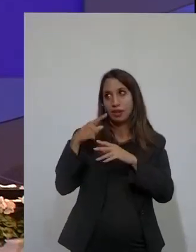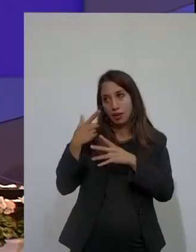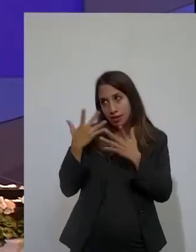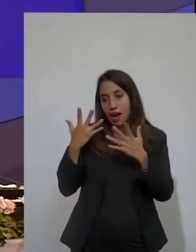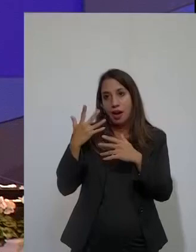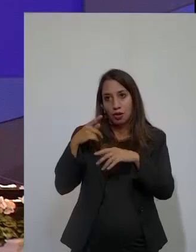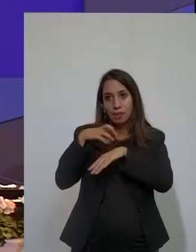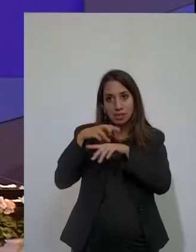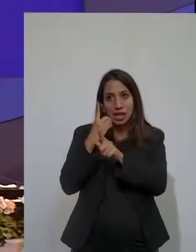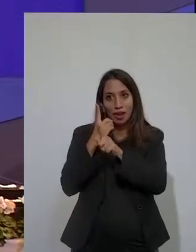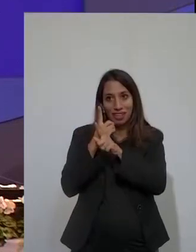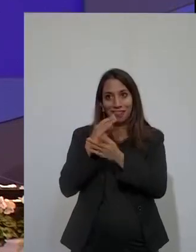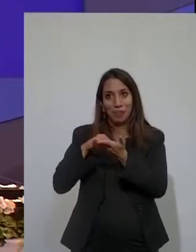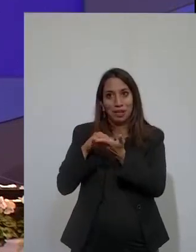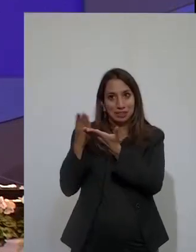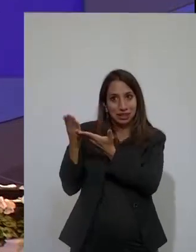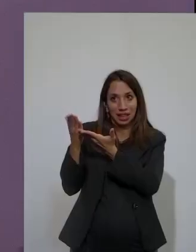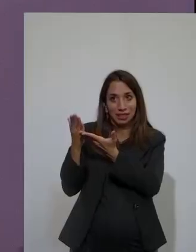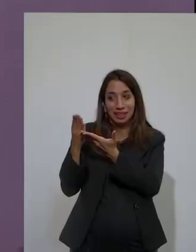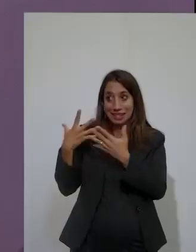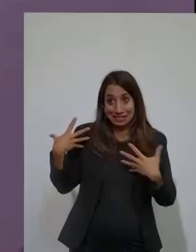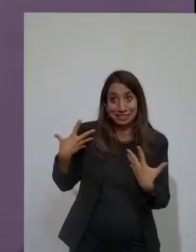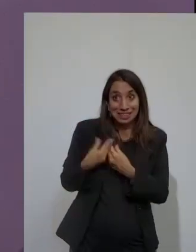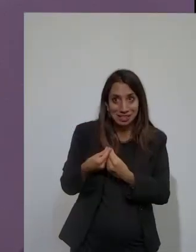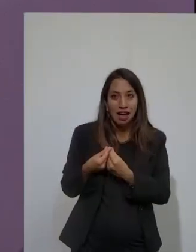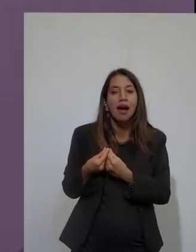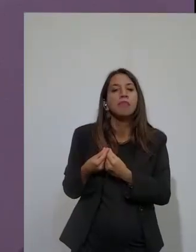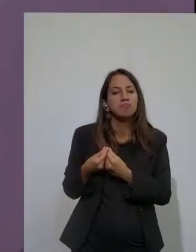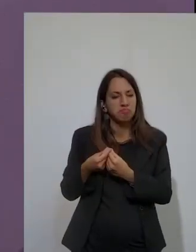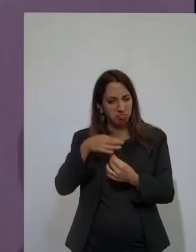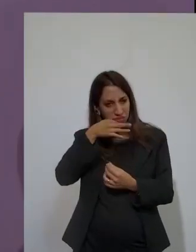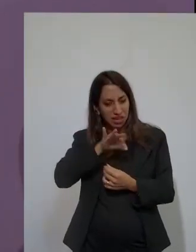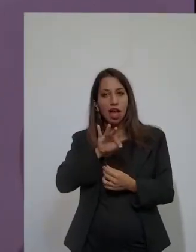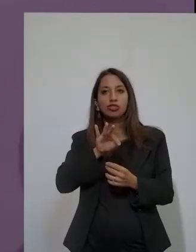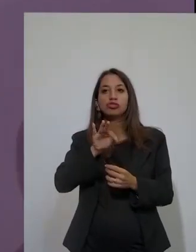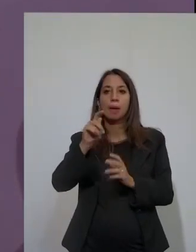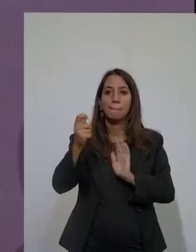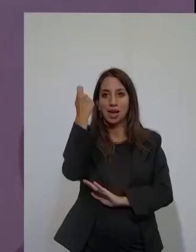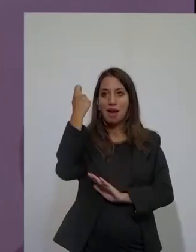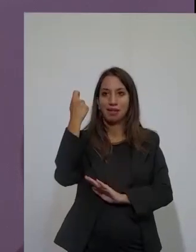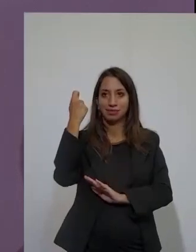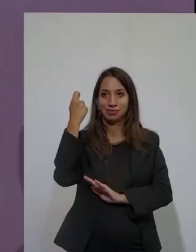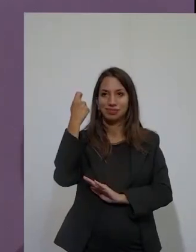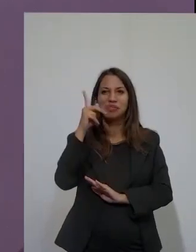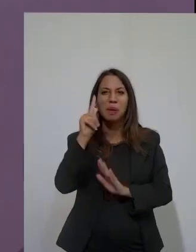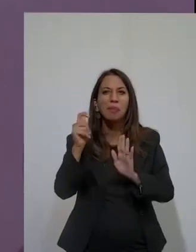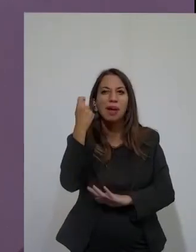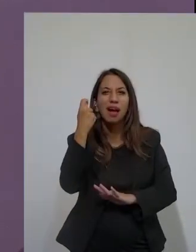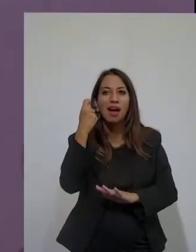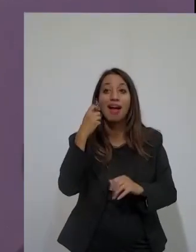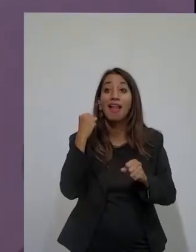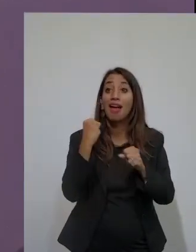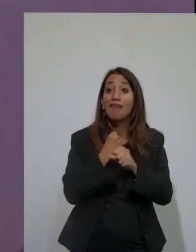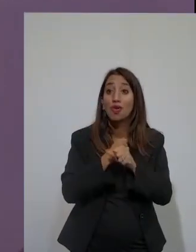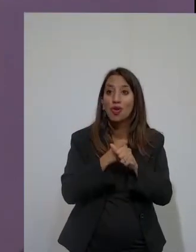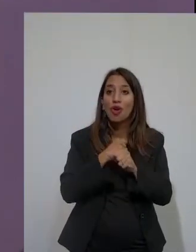solo così possiamo raggiungere quello che è il nostro scopo, il nostro obiettivo, cioè lavoro,